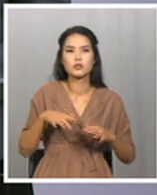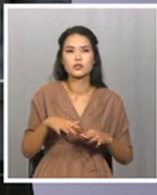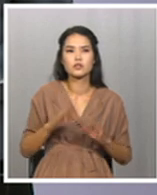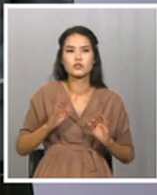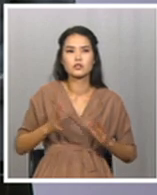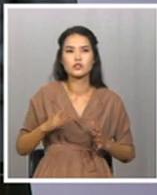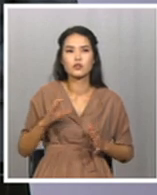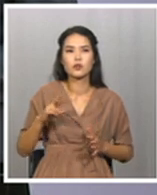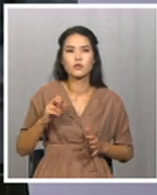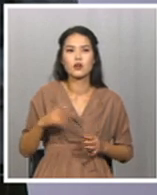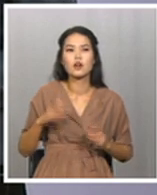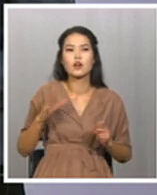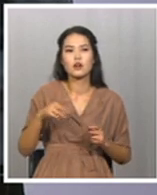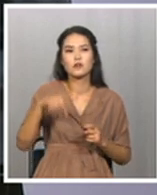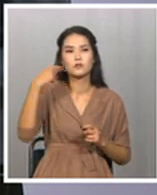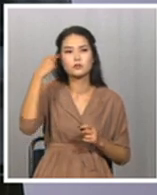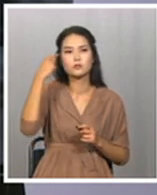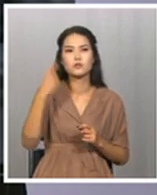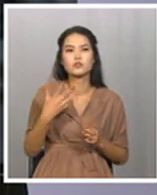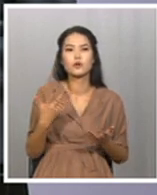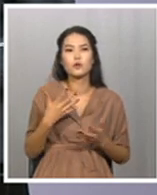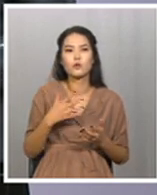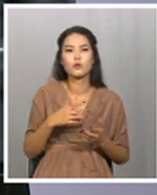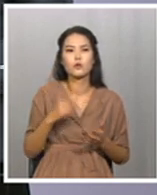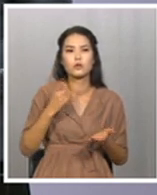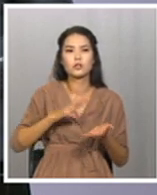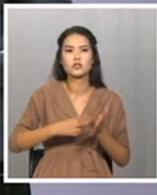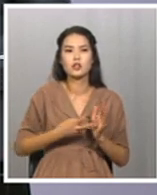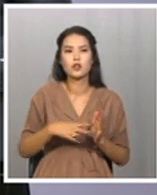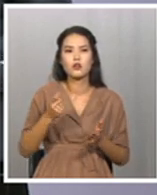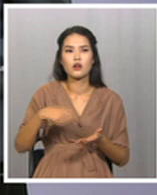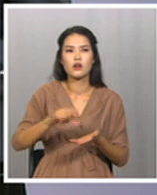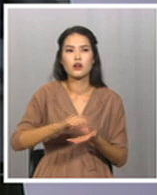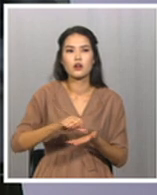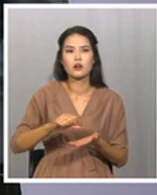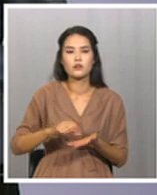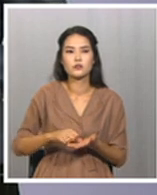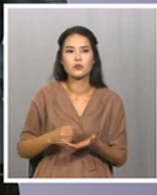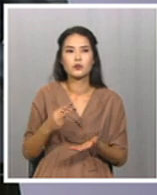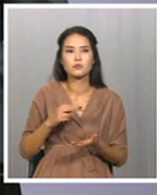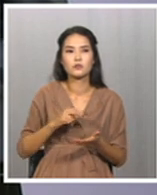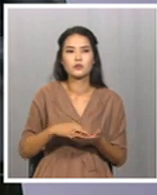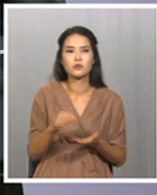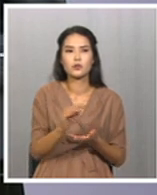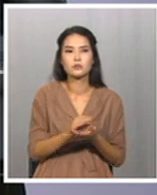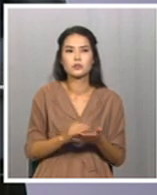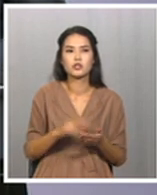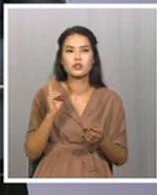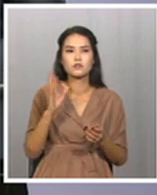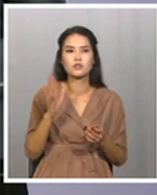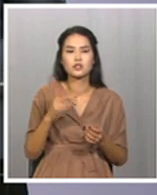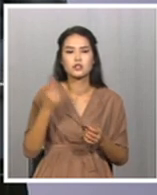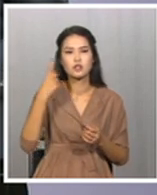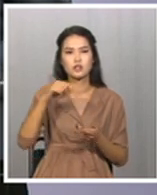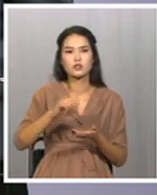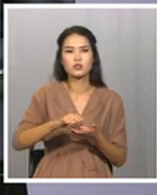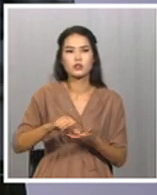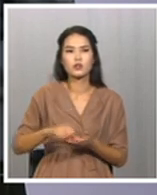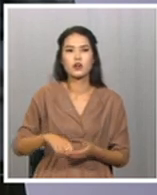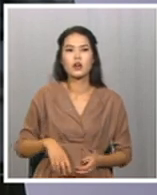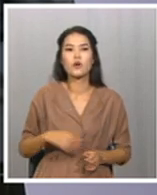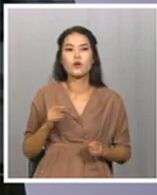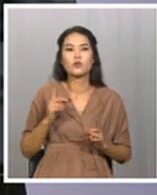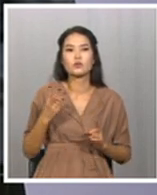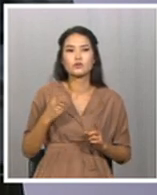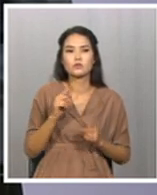положение Желткова. Задание второе. Как вы думаете, с какой целью автор приводит описание квартиры героя?